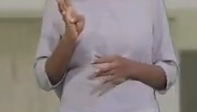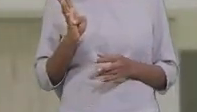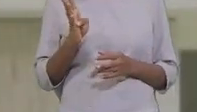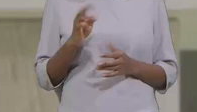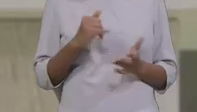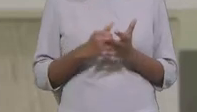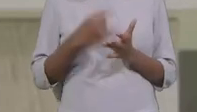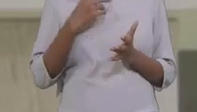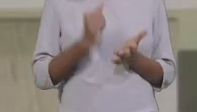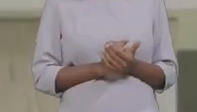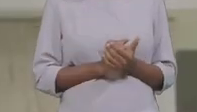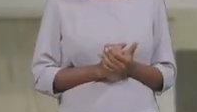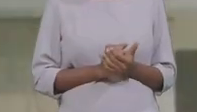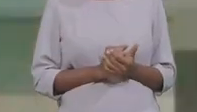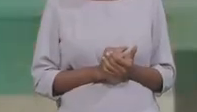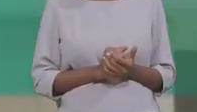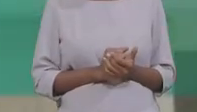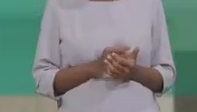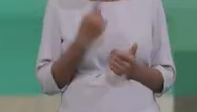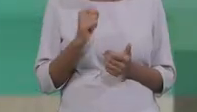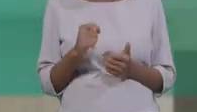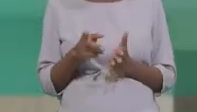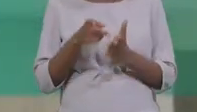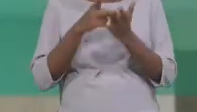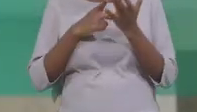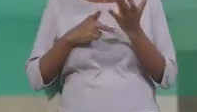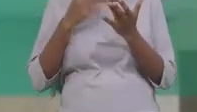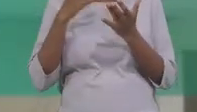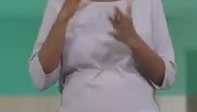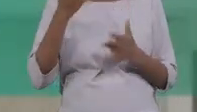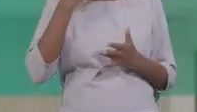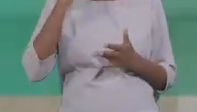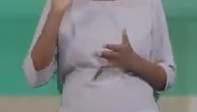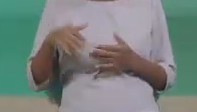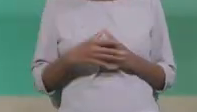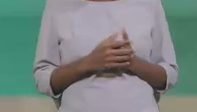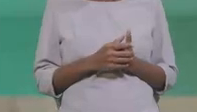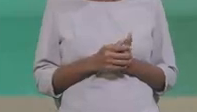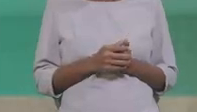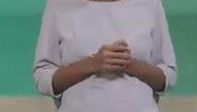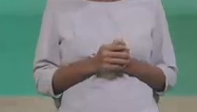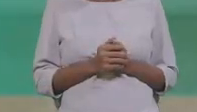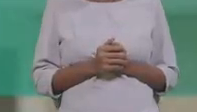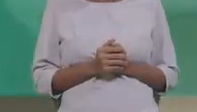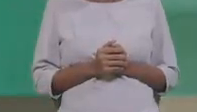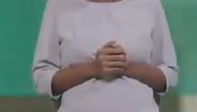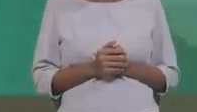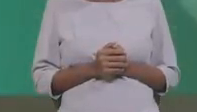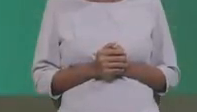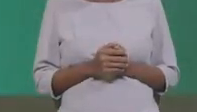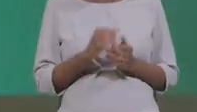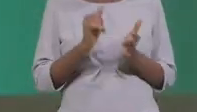Quatrièmement, le sort, la part des méchants.